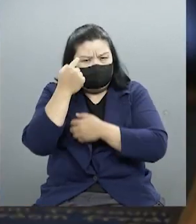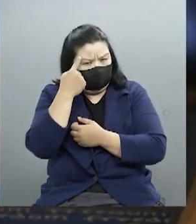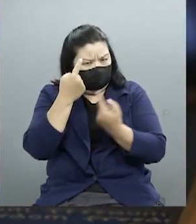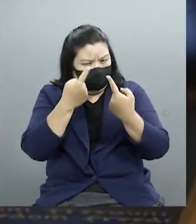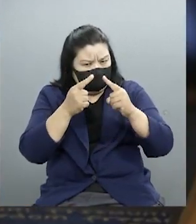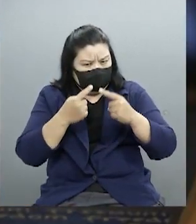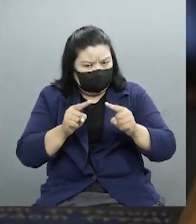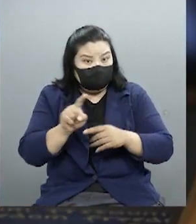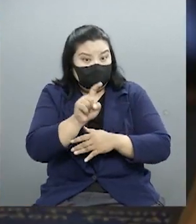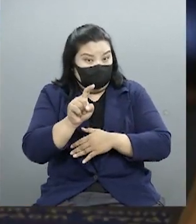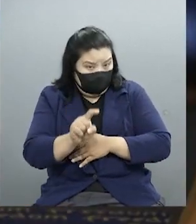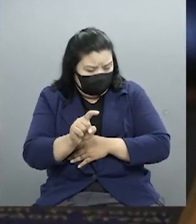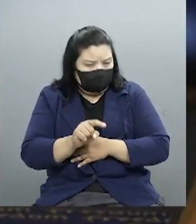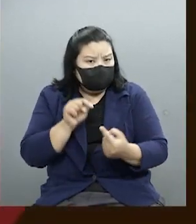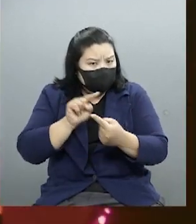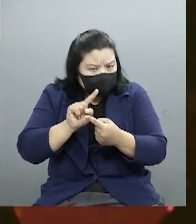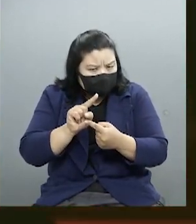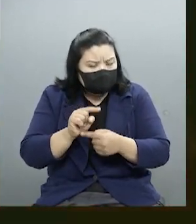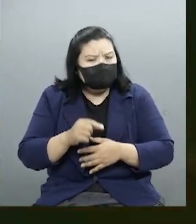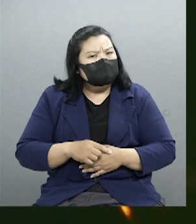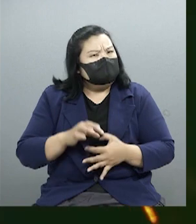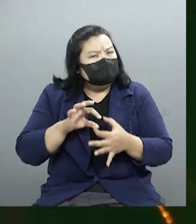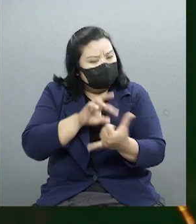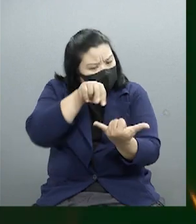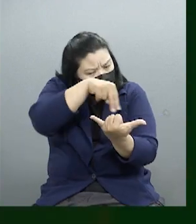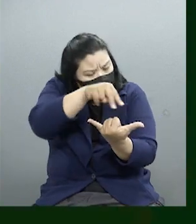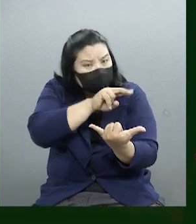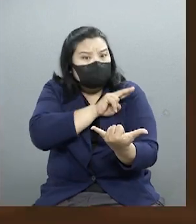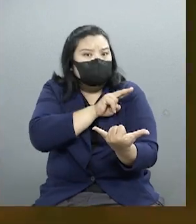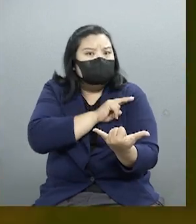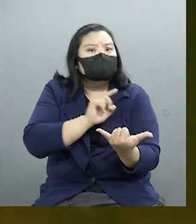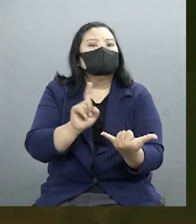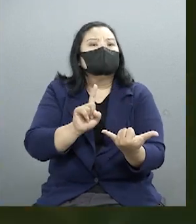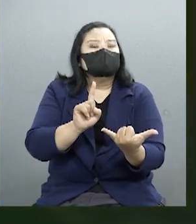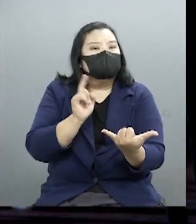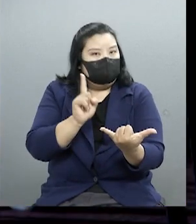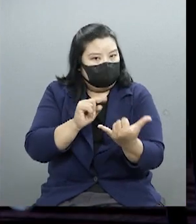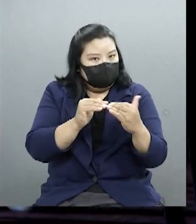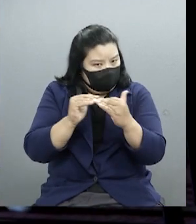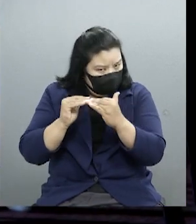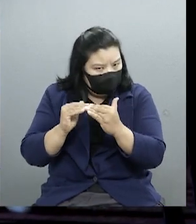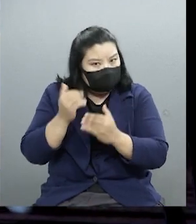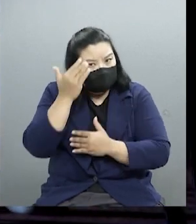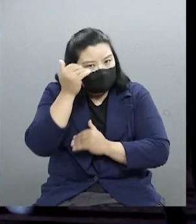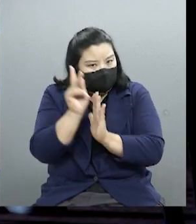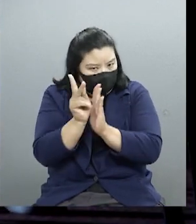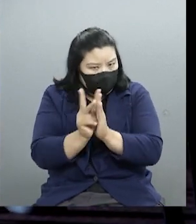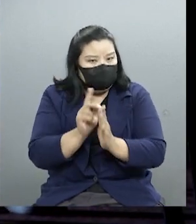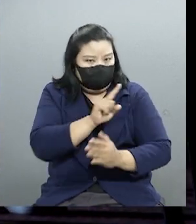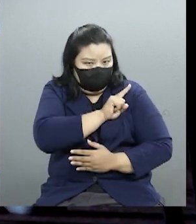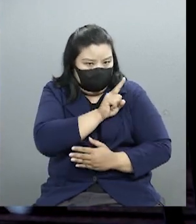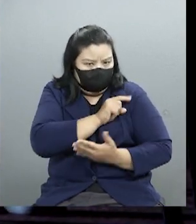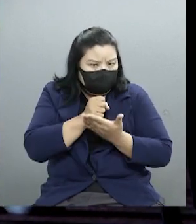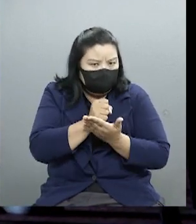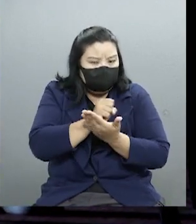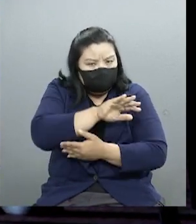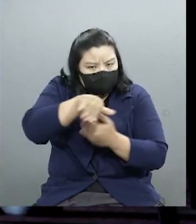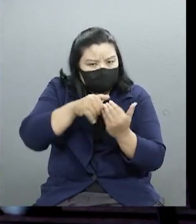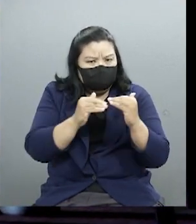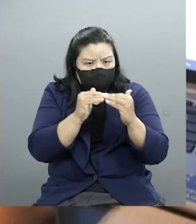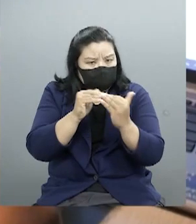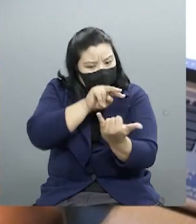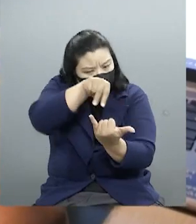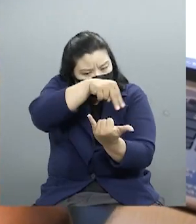ากหลายมุมมองเลยทีเดียวนะครับทั้งมุมมองเรื่องสิทธิบนเรือนร่างที่หลายคนเห็นว่าควรให้เสรีภาพกฎหมายควรคุ้มครองอย่างเท่